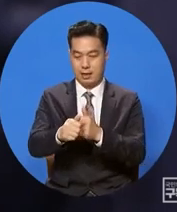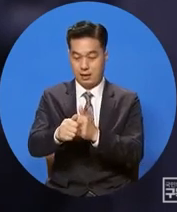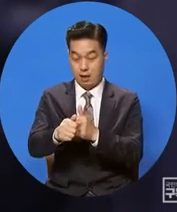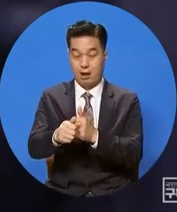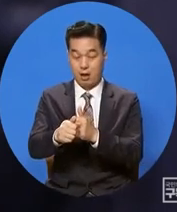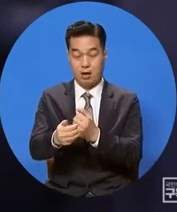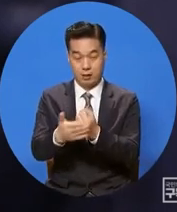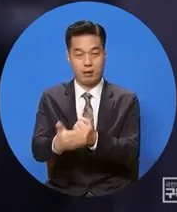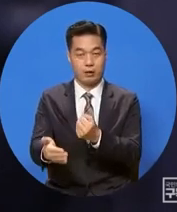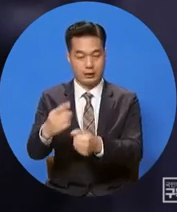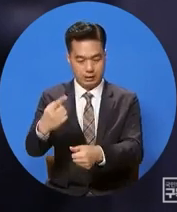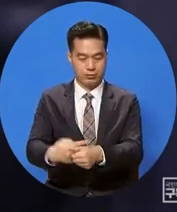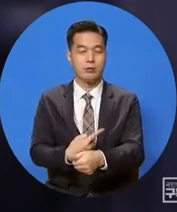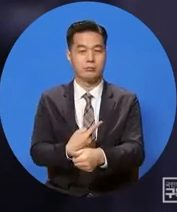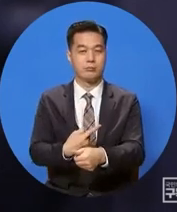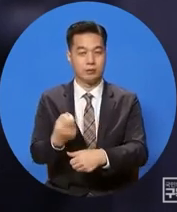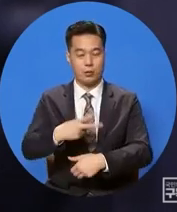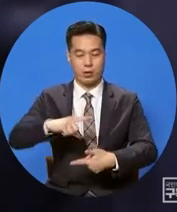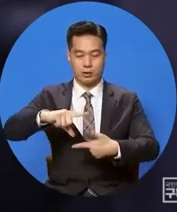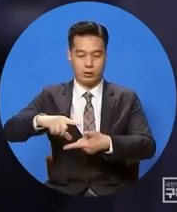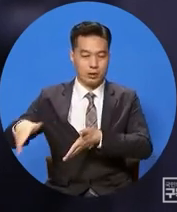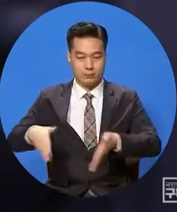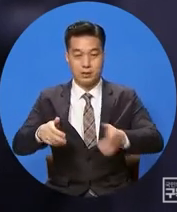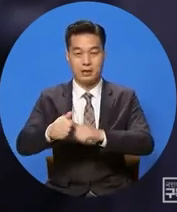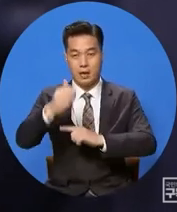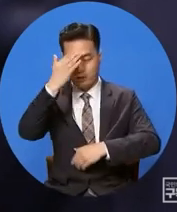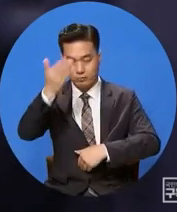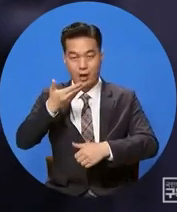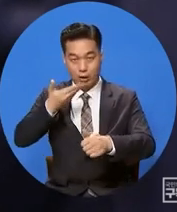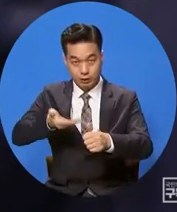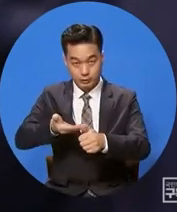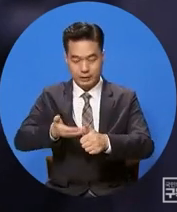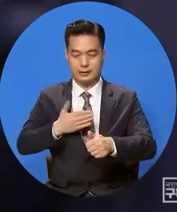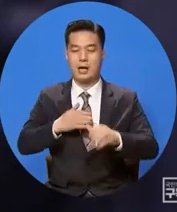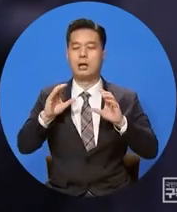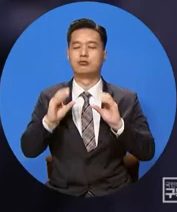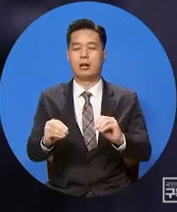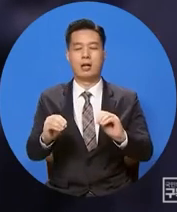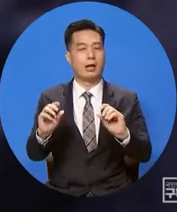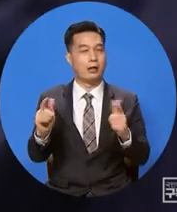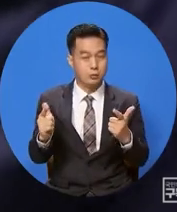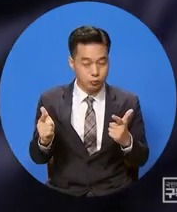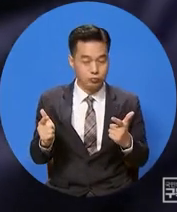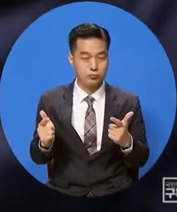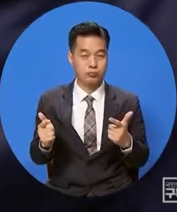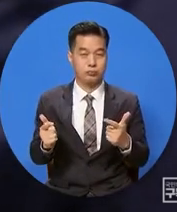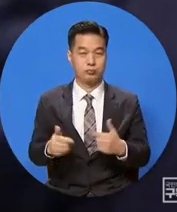거고 또 특히 그 경남지사 할 때 무상급식을 제가 중단한 게 아니고